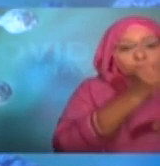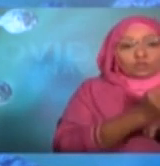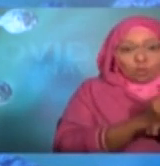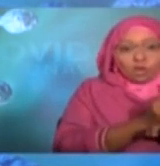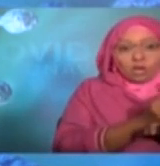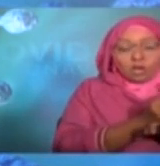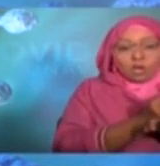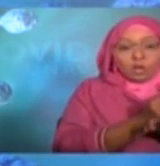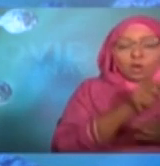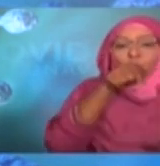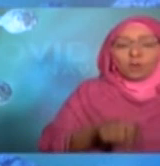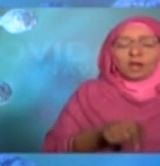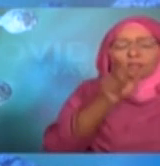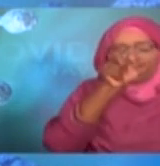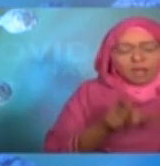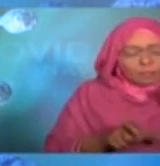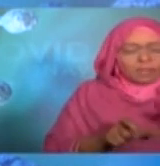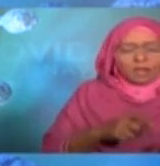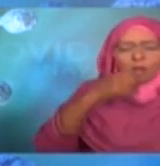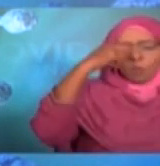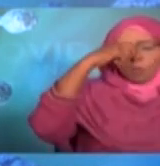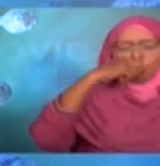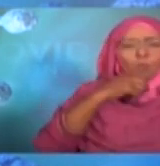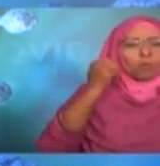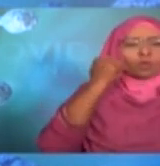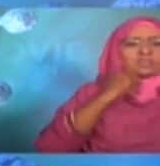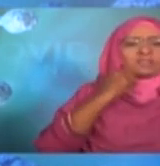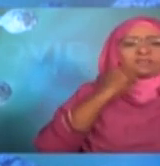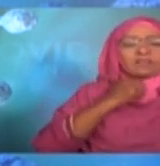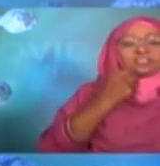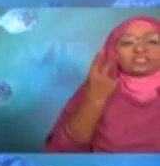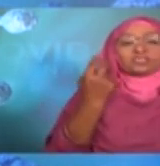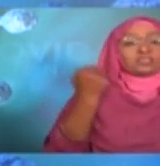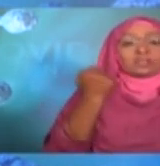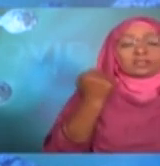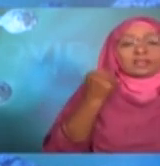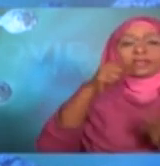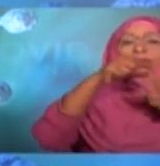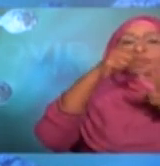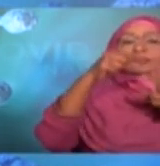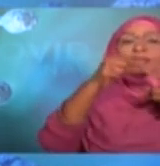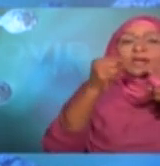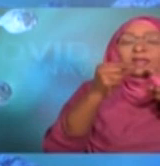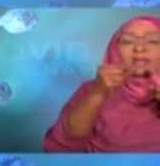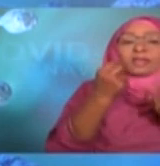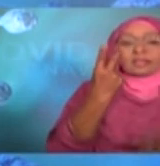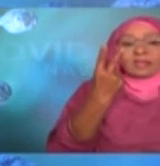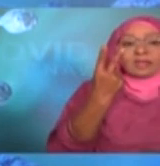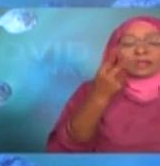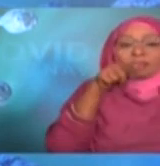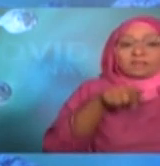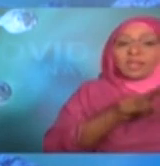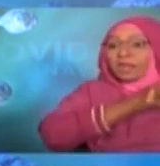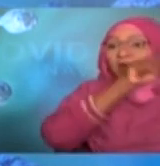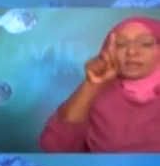أنه حادث مؤسف جدا. نحن لسنا يعني أمام خيارين، إما أنه يكون في عدم ضبط وربط